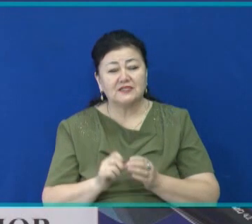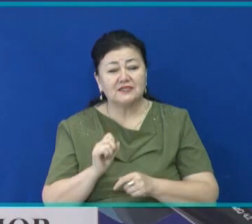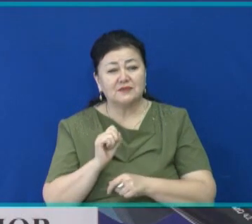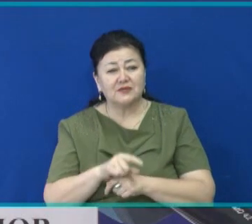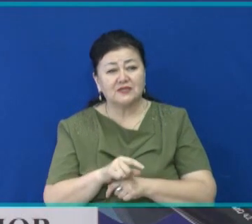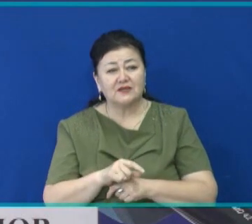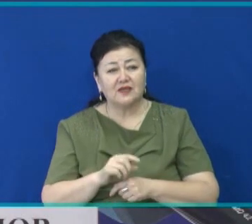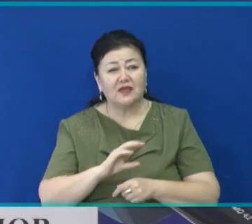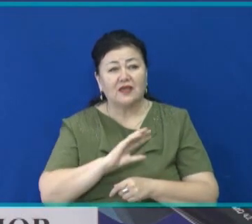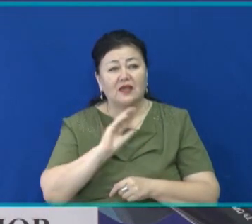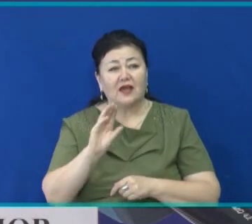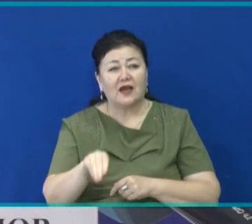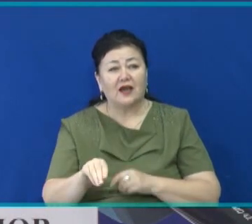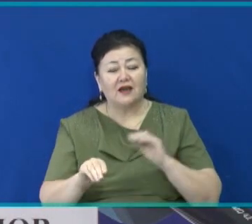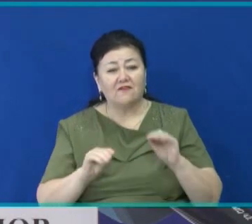спорта охвачены